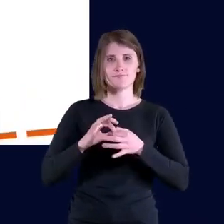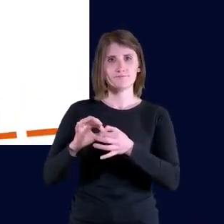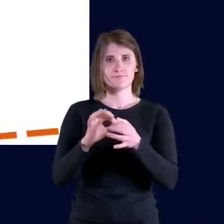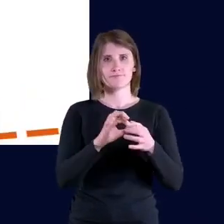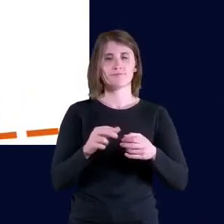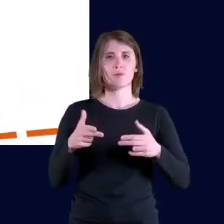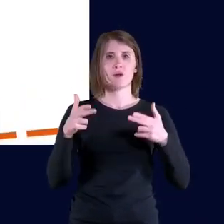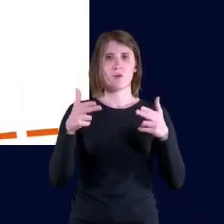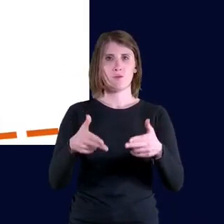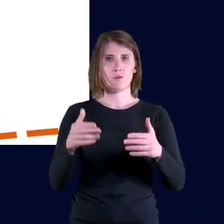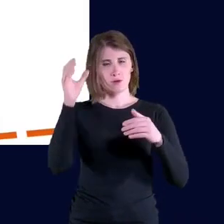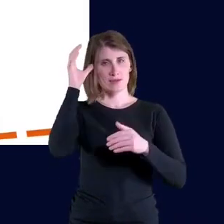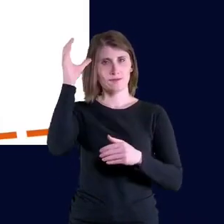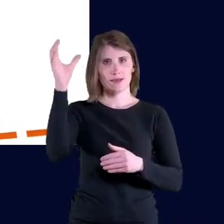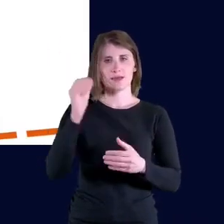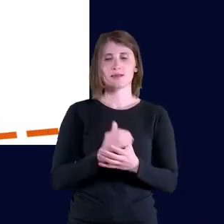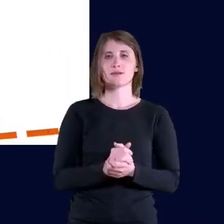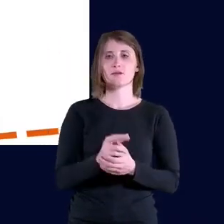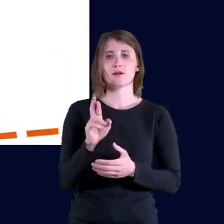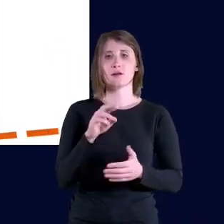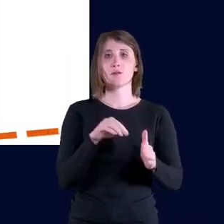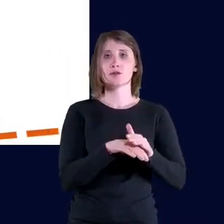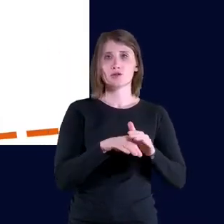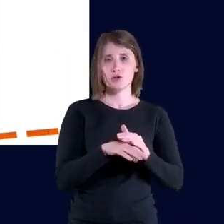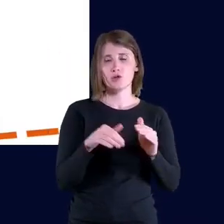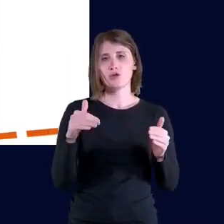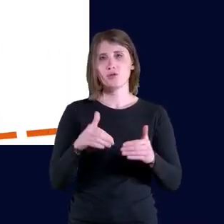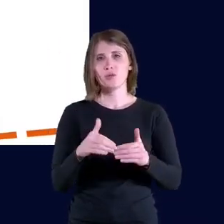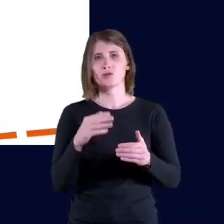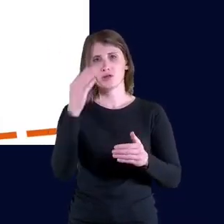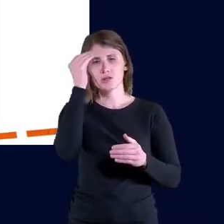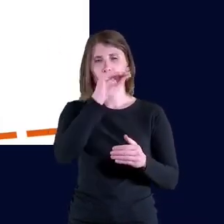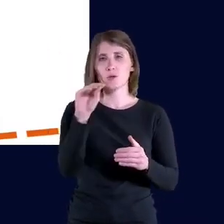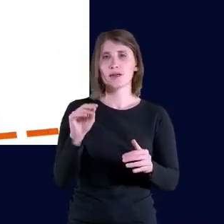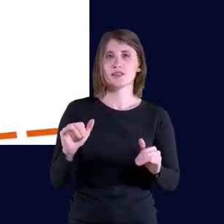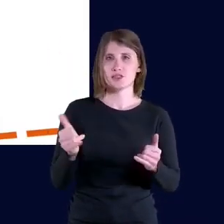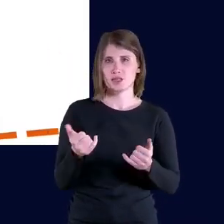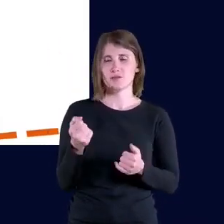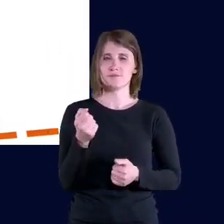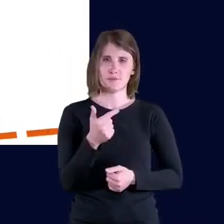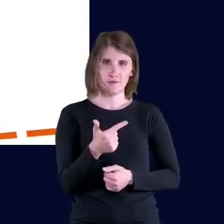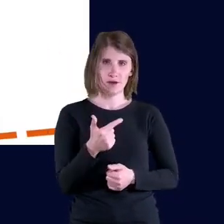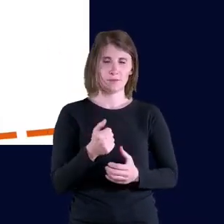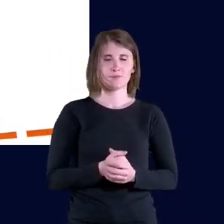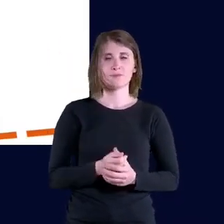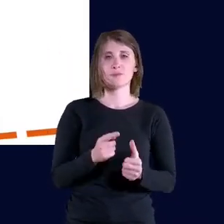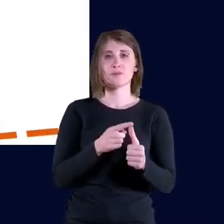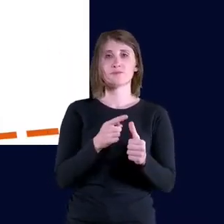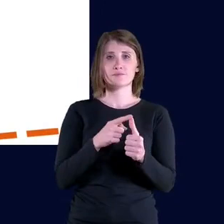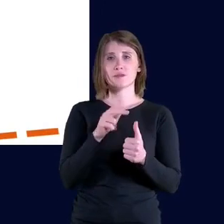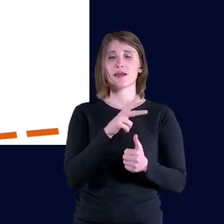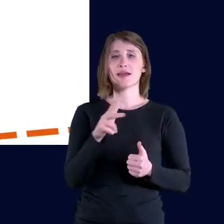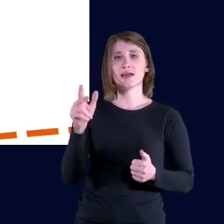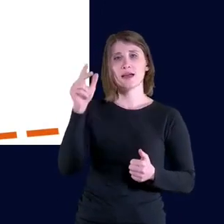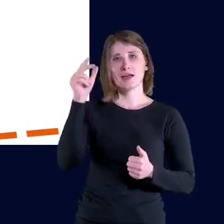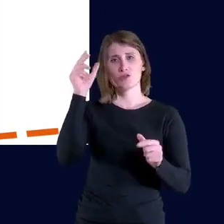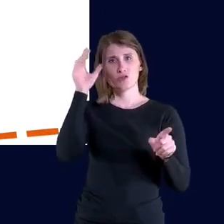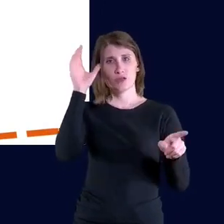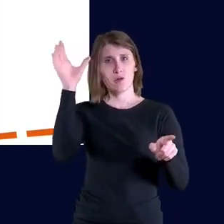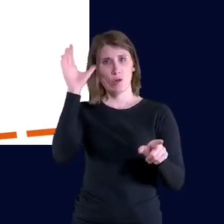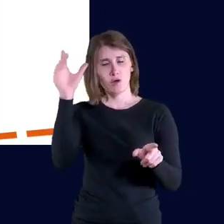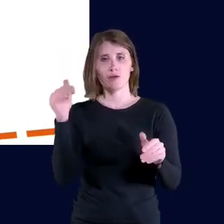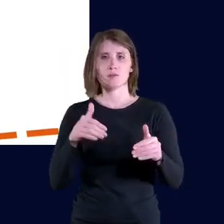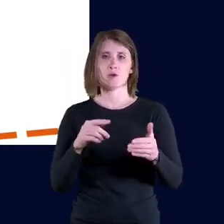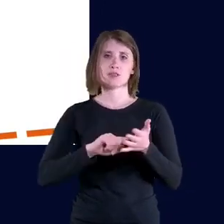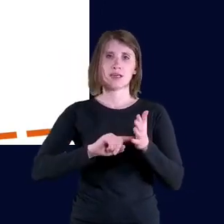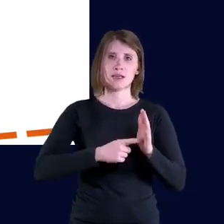do repozytorium materiały można zgłaszać złe jaki sposób każdy każdy naukowiec może się zarejestrować